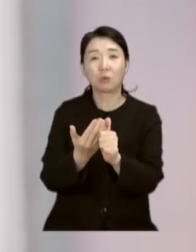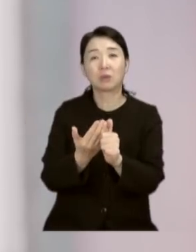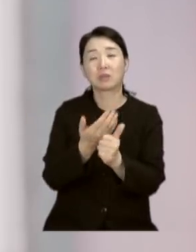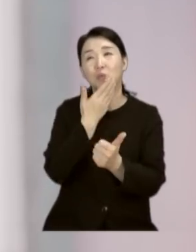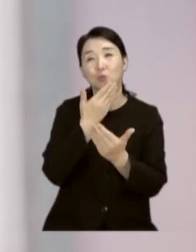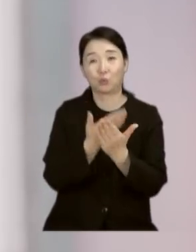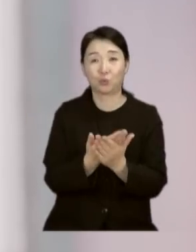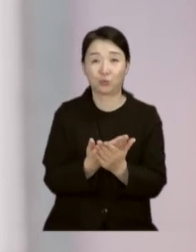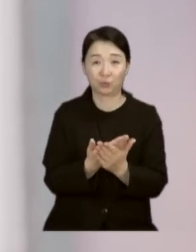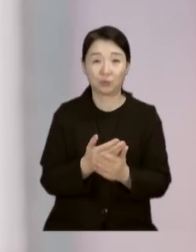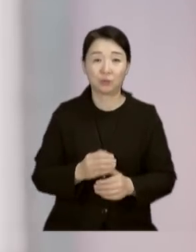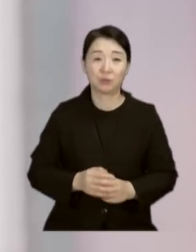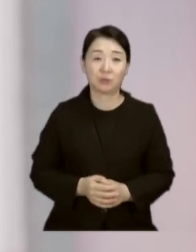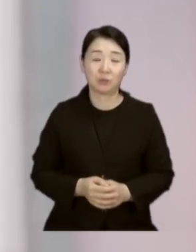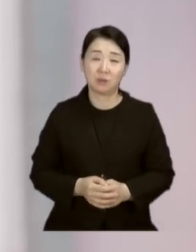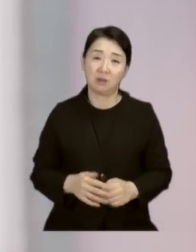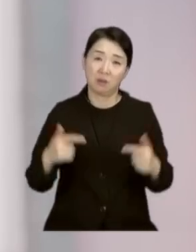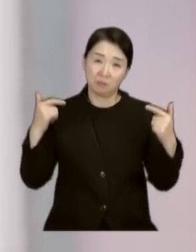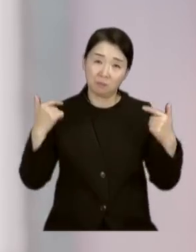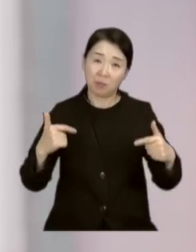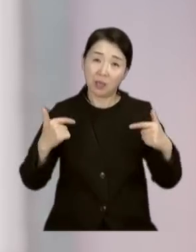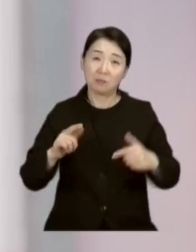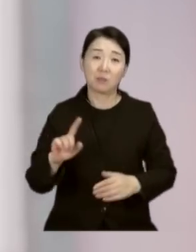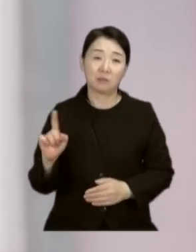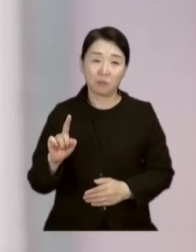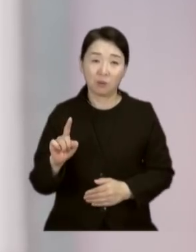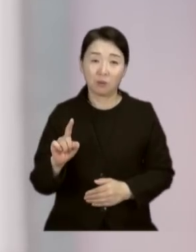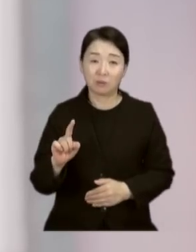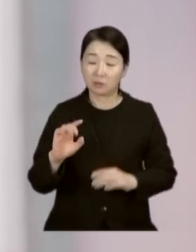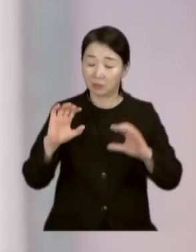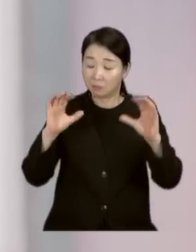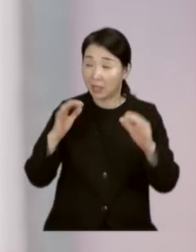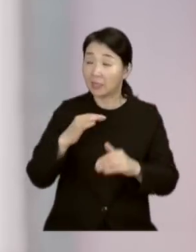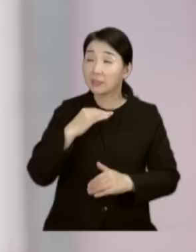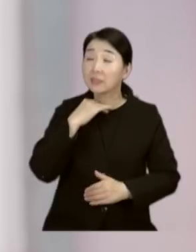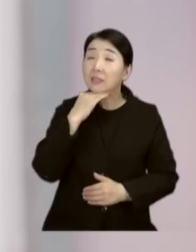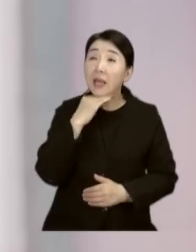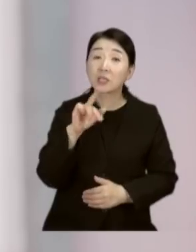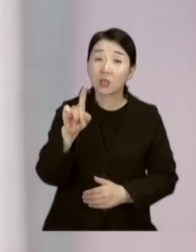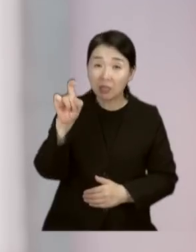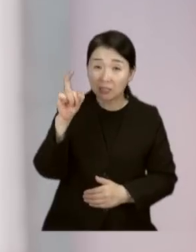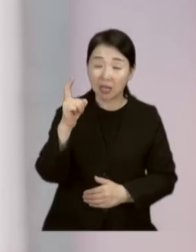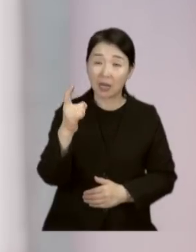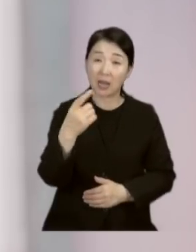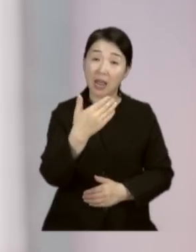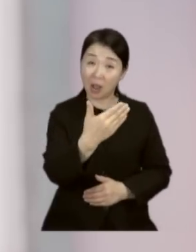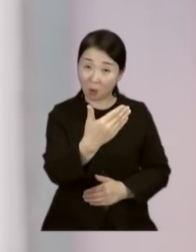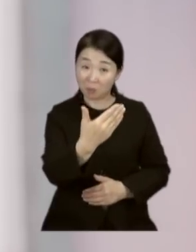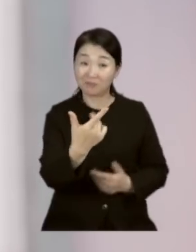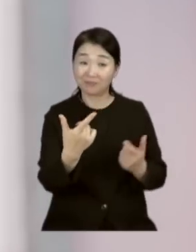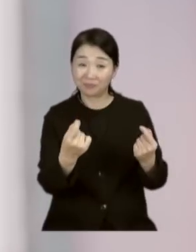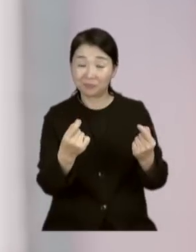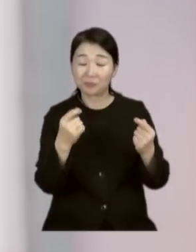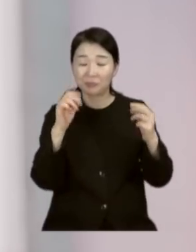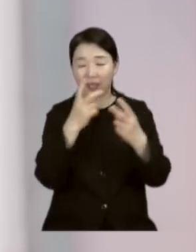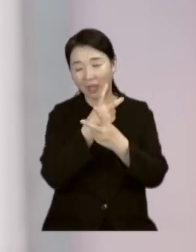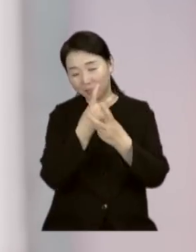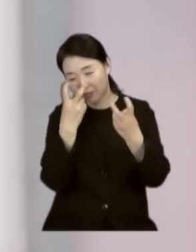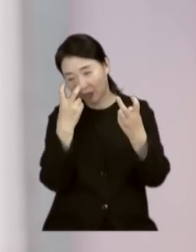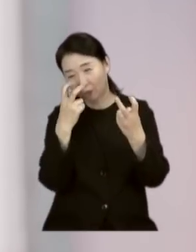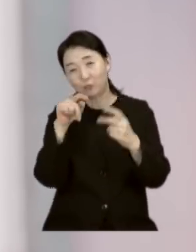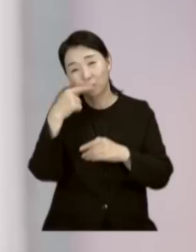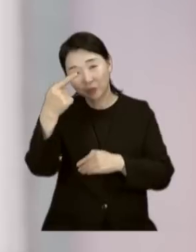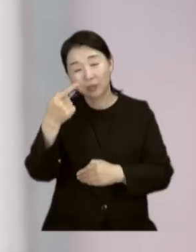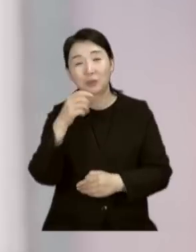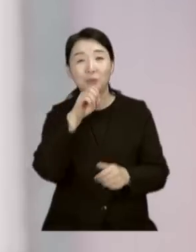소중한 시간이었고 매일 밤 저는 지금 이 아이들이 11살 9살인데도 지금도 아이들 재우고